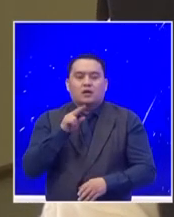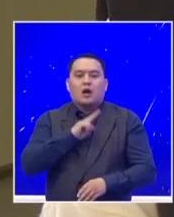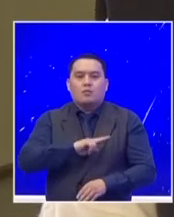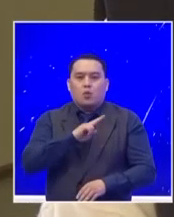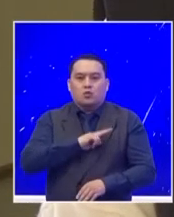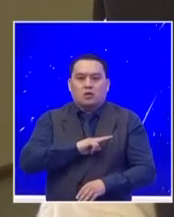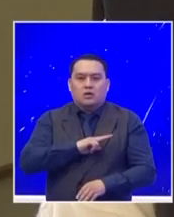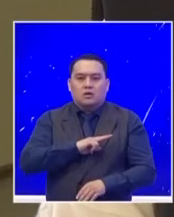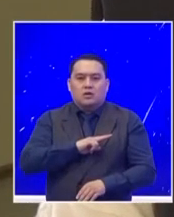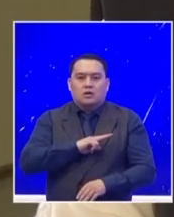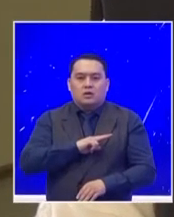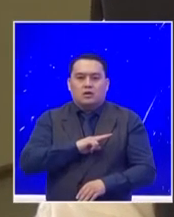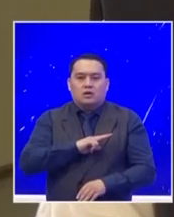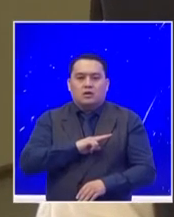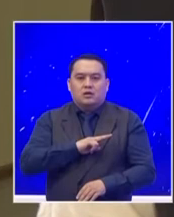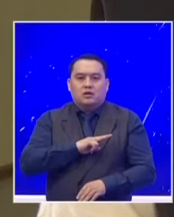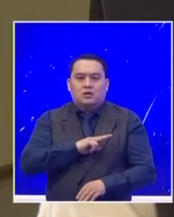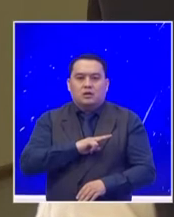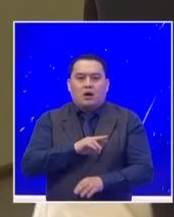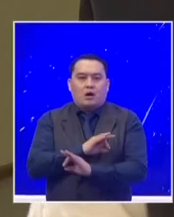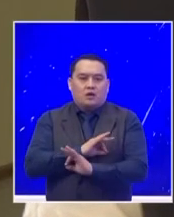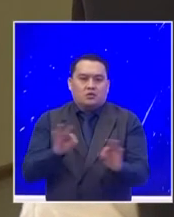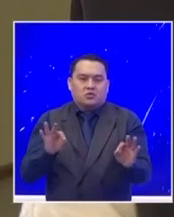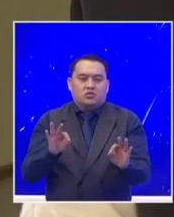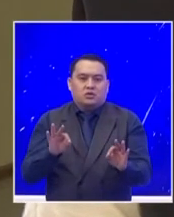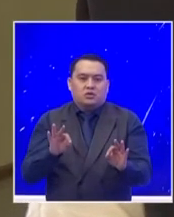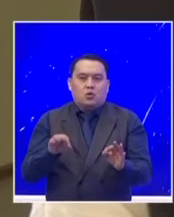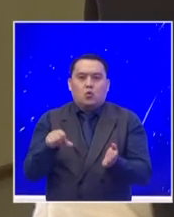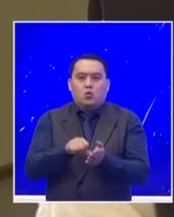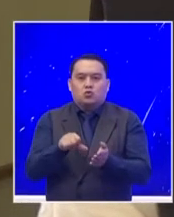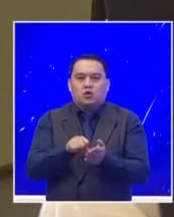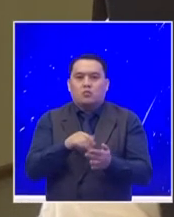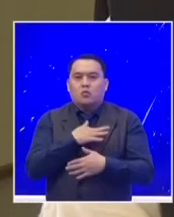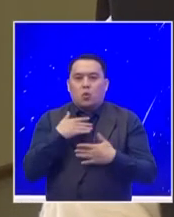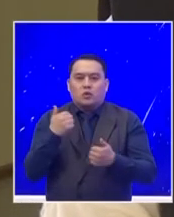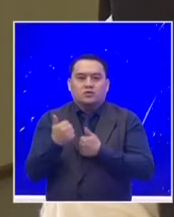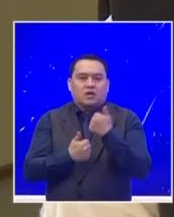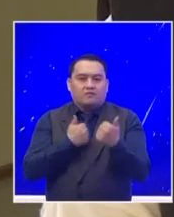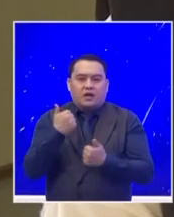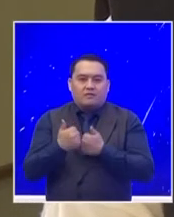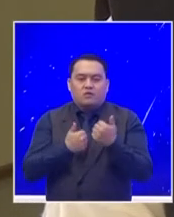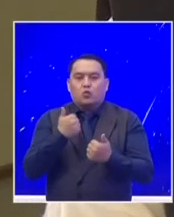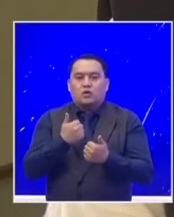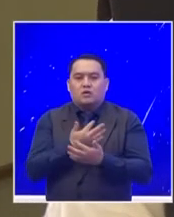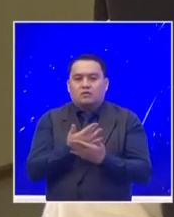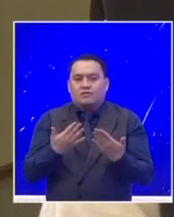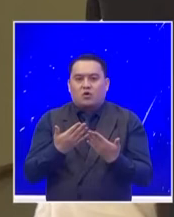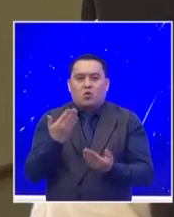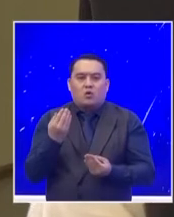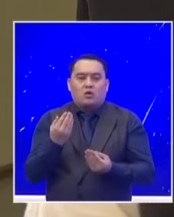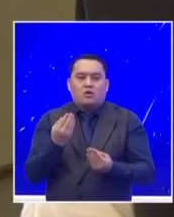Работал, можно сказать, отлично. Участвовал во многих соревнованиях, турнирах, конкурсах